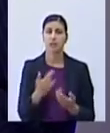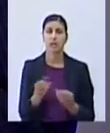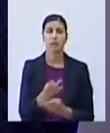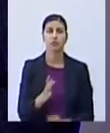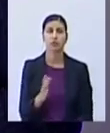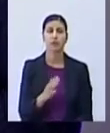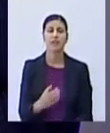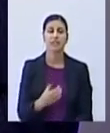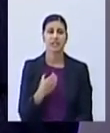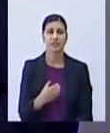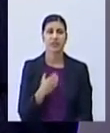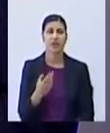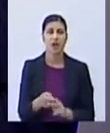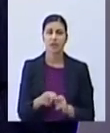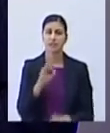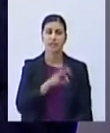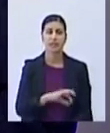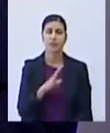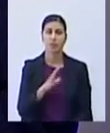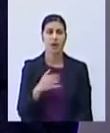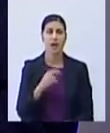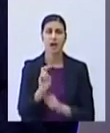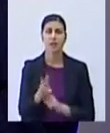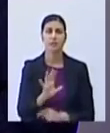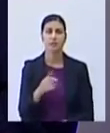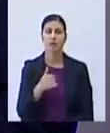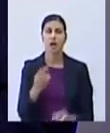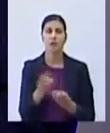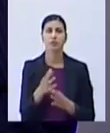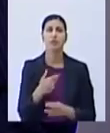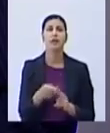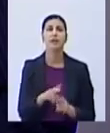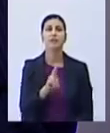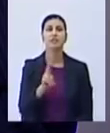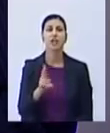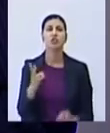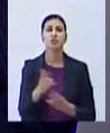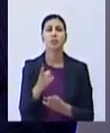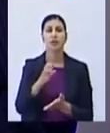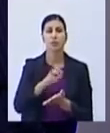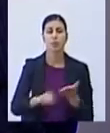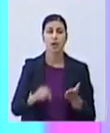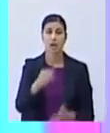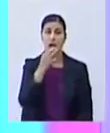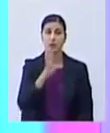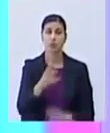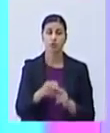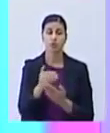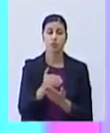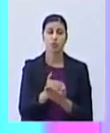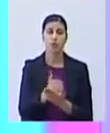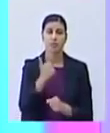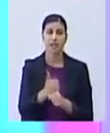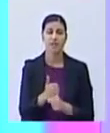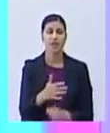ის საყოველთაო დაზღვევა. არ მისარგებლია, არ მისულვარ, არ ჭირდება და ვისაც ჭირდება, იმას რატო ვაკლებ? ანუ თქვენ არ მოგწონთ ამ პროგრამის მთავარი